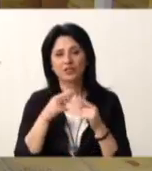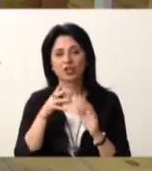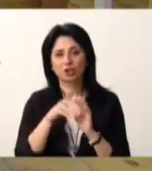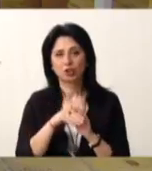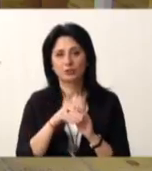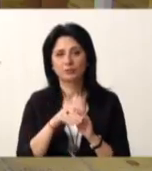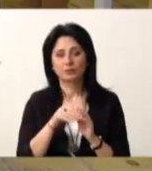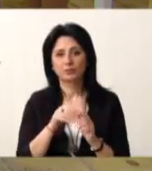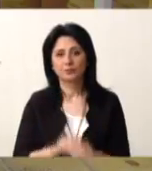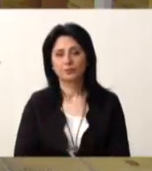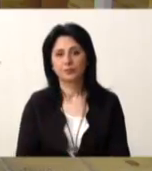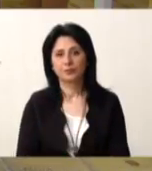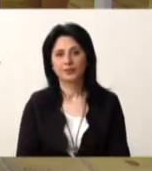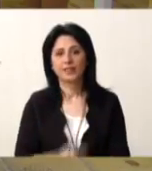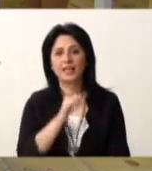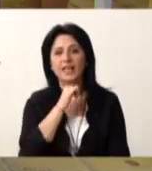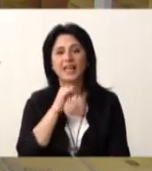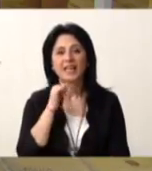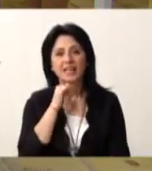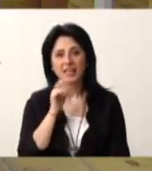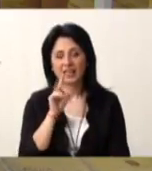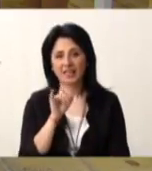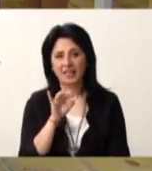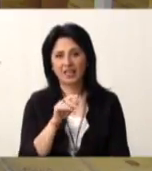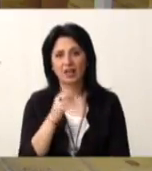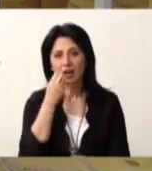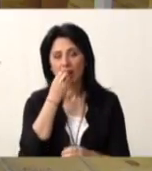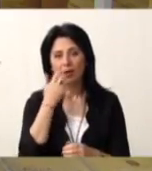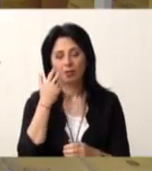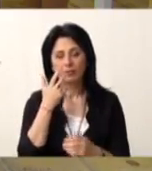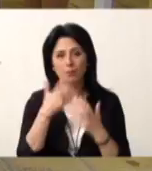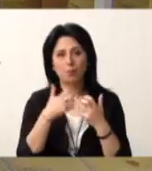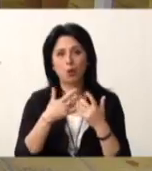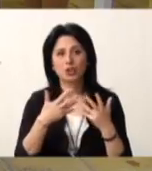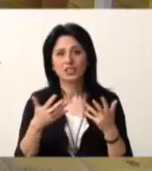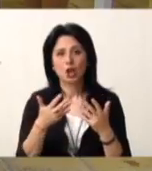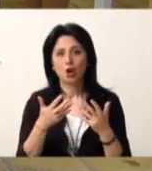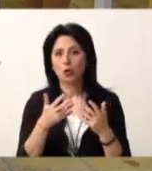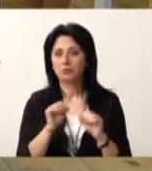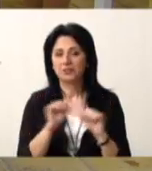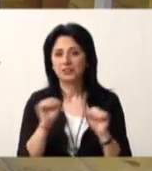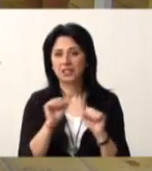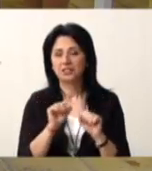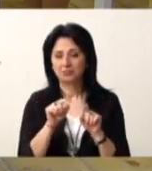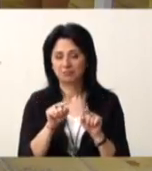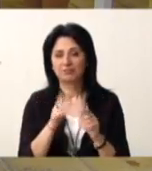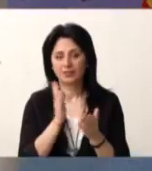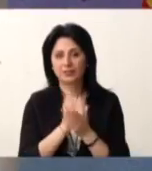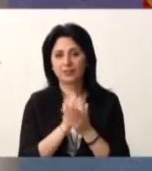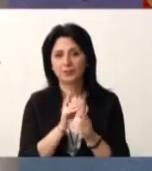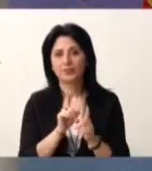შორის საკმაოდ ხილის და ბოსტნეულის დიდი ნაწილი არ არის რეკომენდირებული რომ მიიღოს